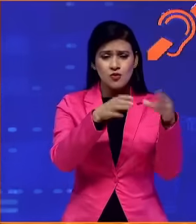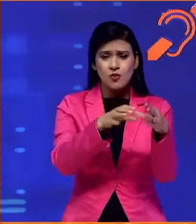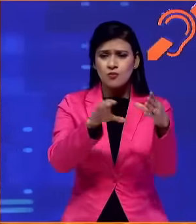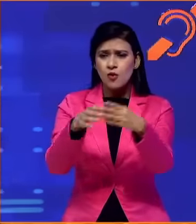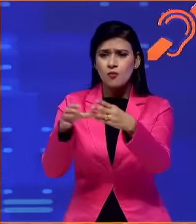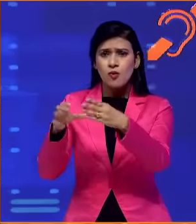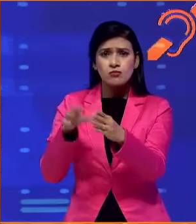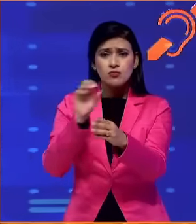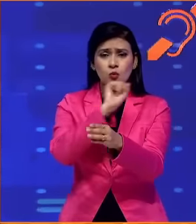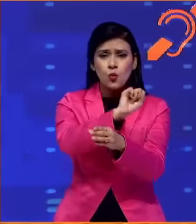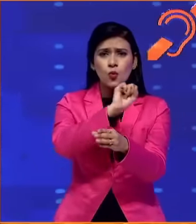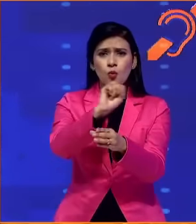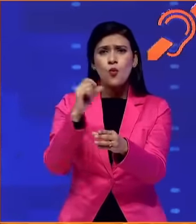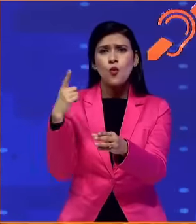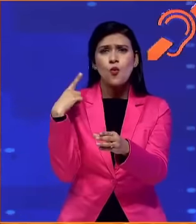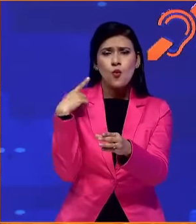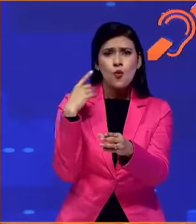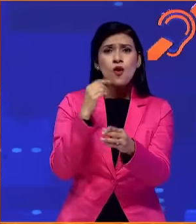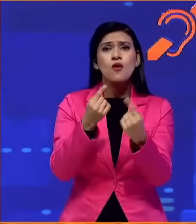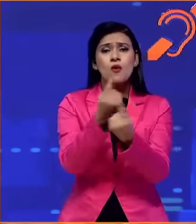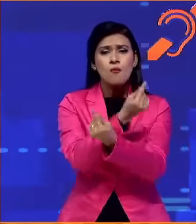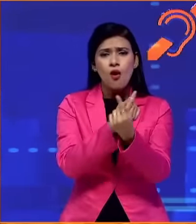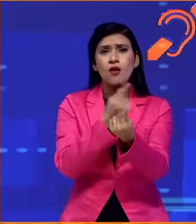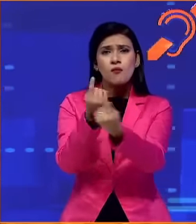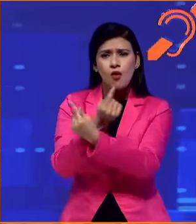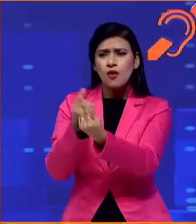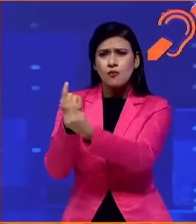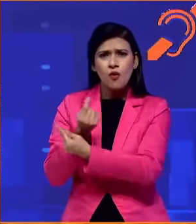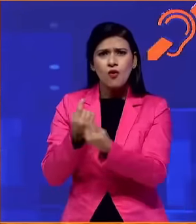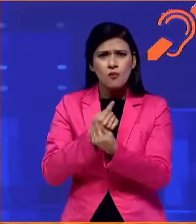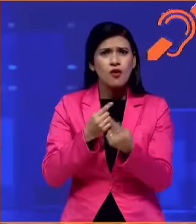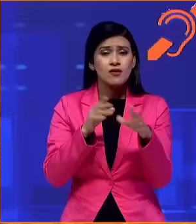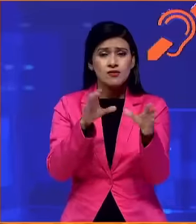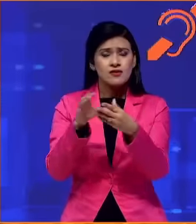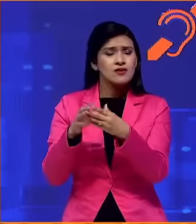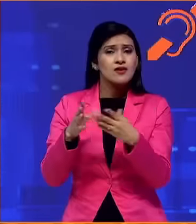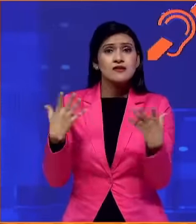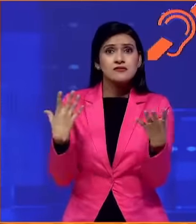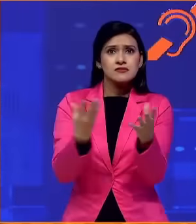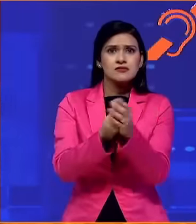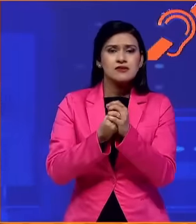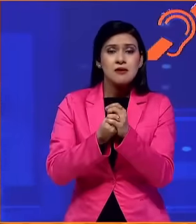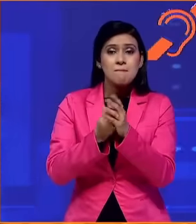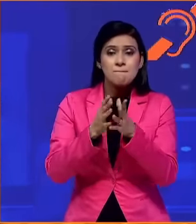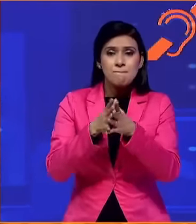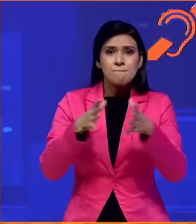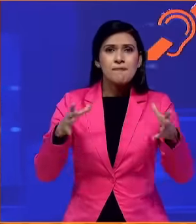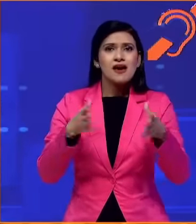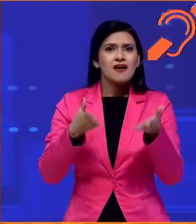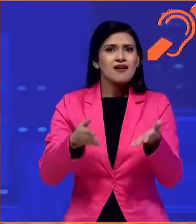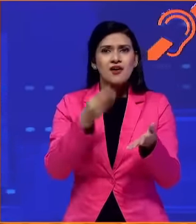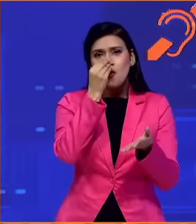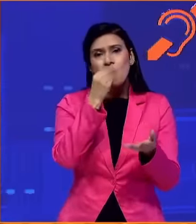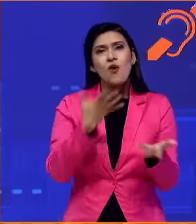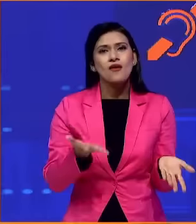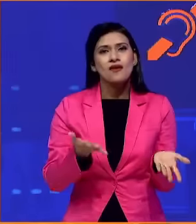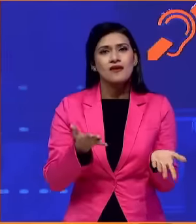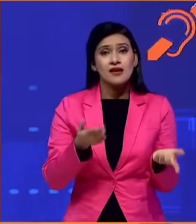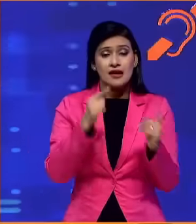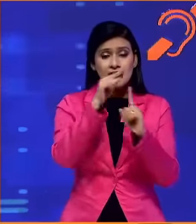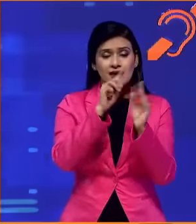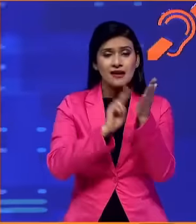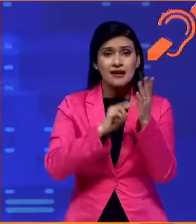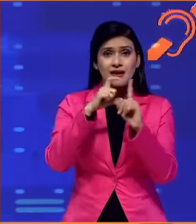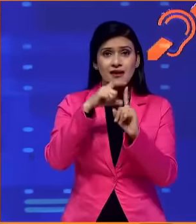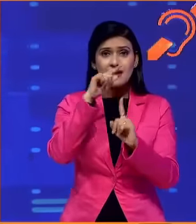सोचनेकेतरीकेअलग-अलगहोतेहैं।अक्सर हमनेएक-दूसरेसेसीधेतौरपरलड़ाईनहींकीहै। कल्पनाकीजिए, इतनेविशालदेशमेंविभिन्नदलोंकोएक